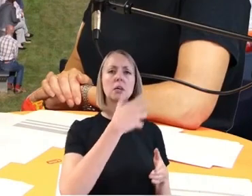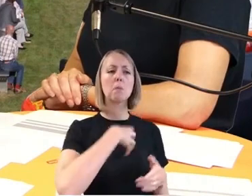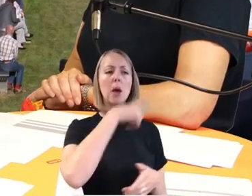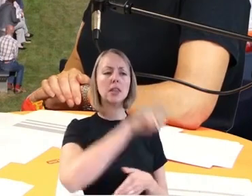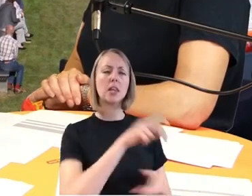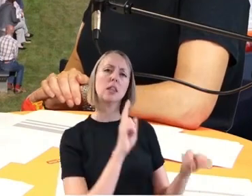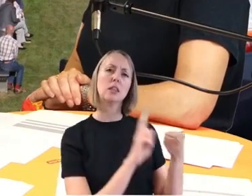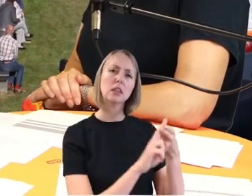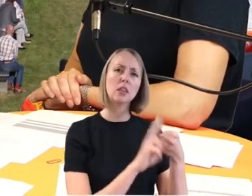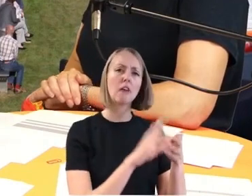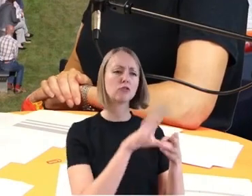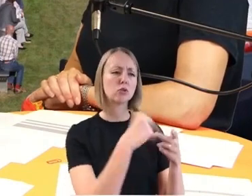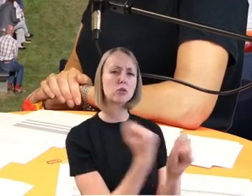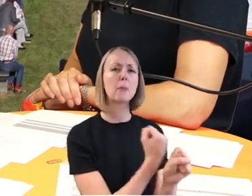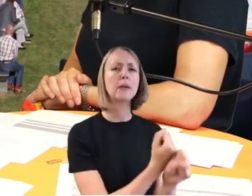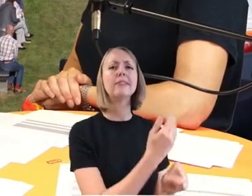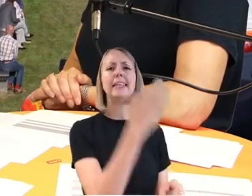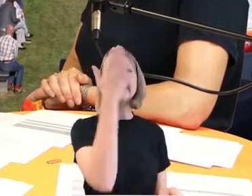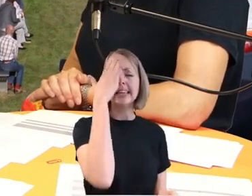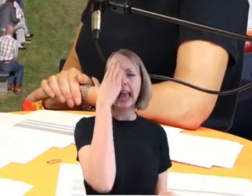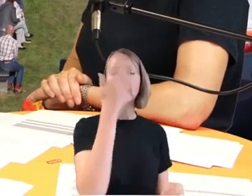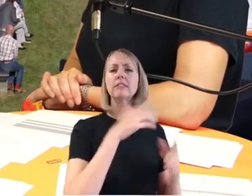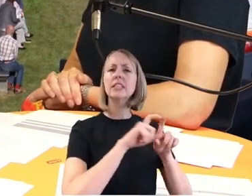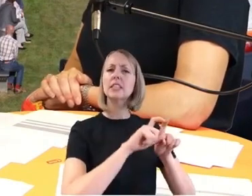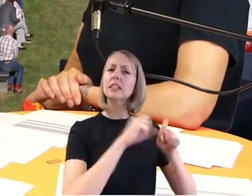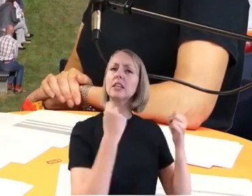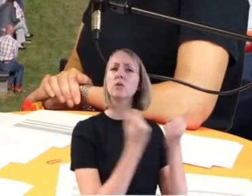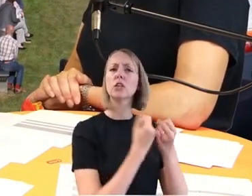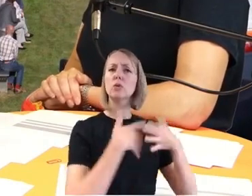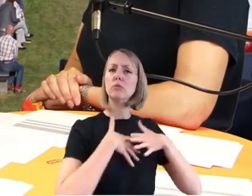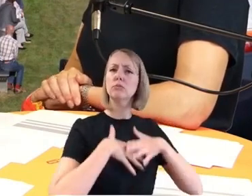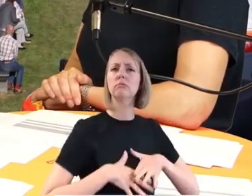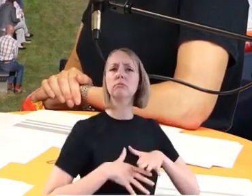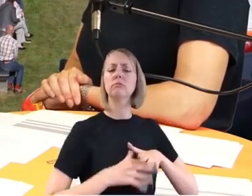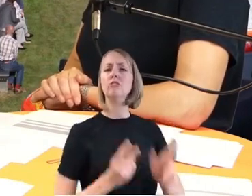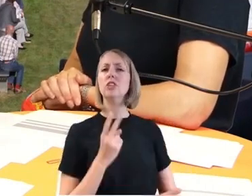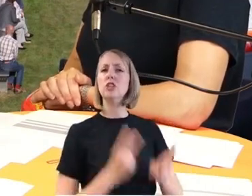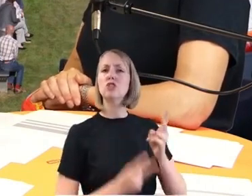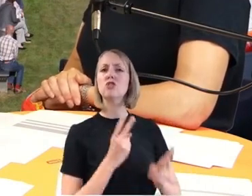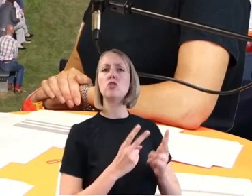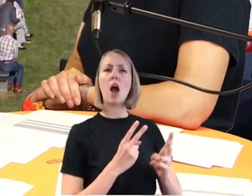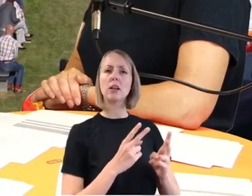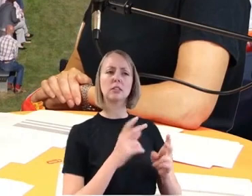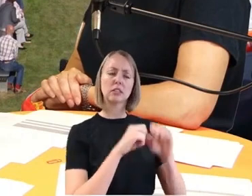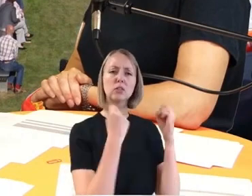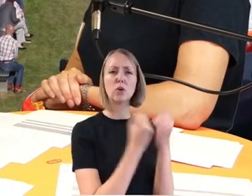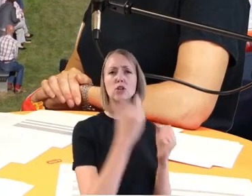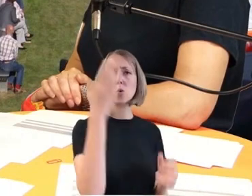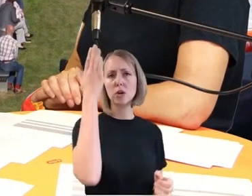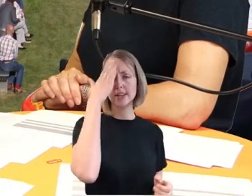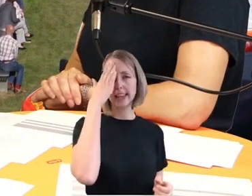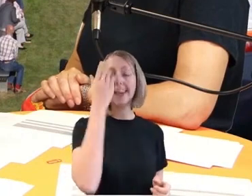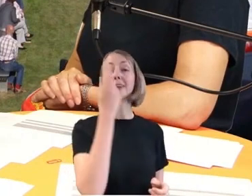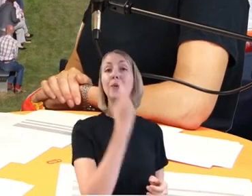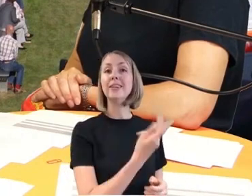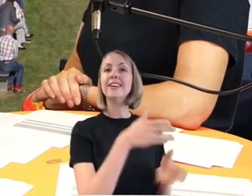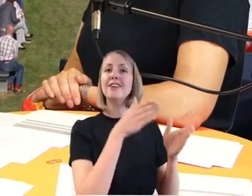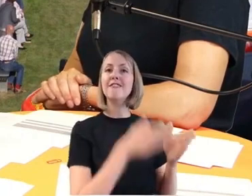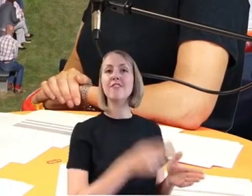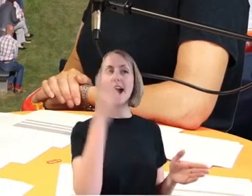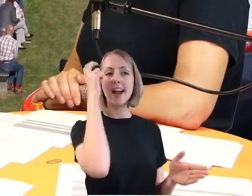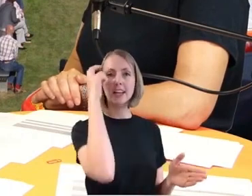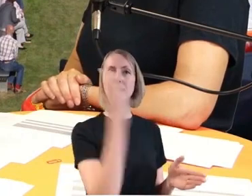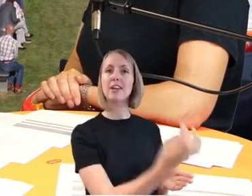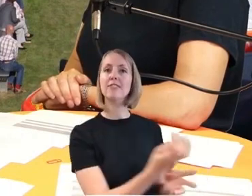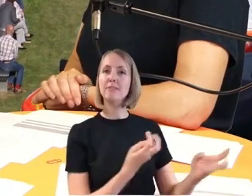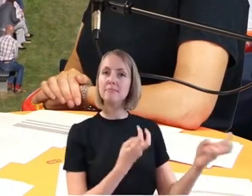arbeiten und die natürlich auch tagtäglich mit speziellen Schadenslagen in den Krankenhäusern umgehen müssen. Und diese Fachexpertise damit beizuhaben,